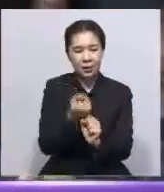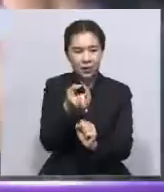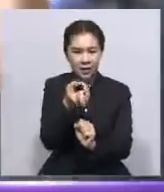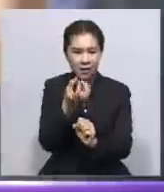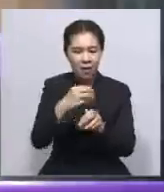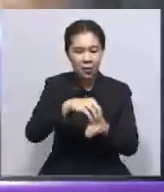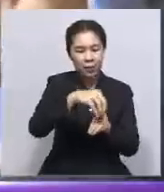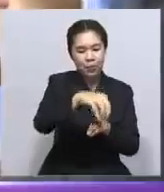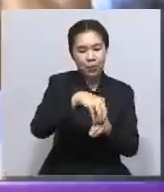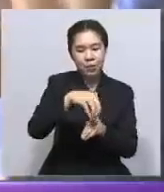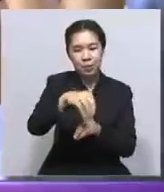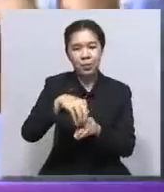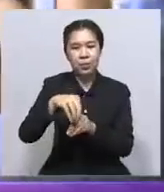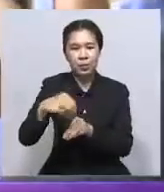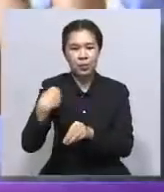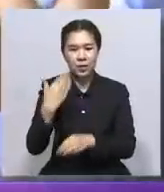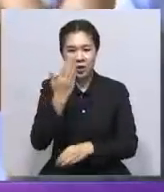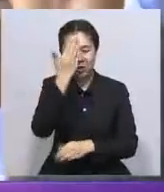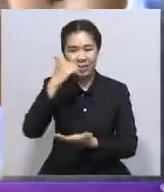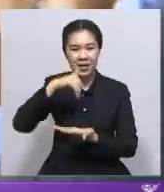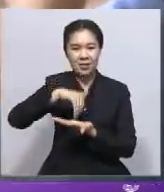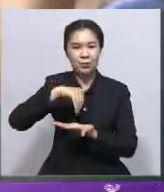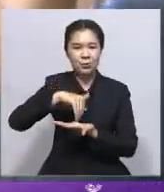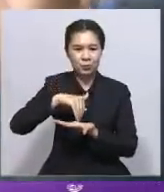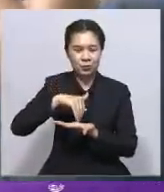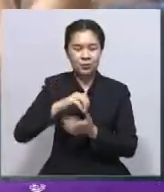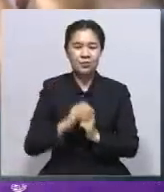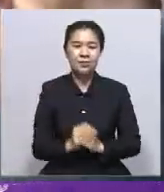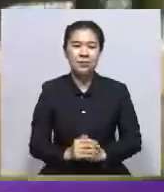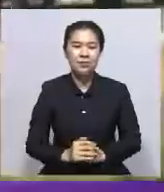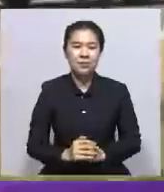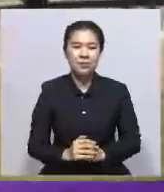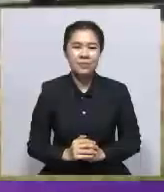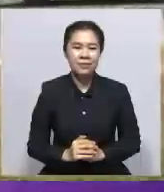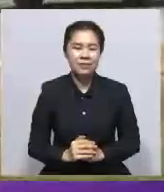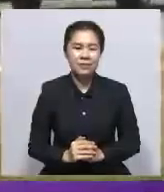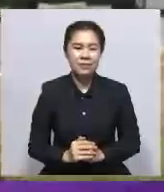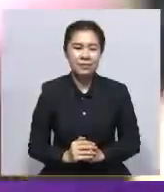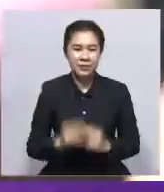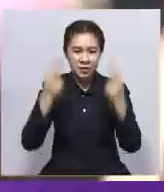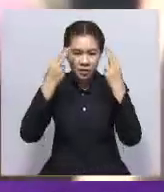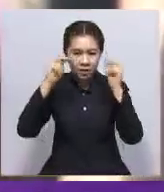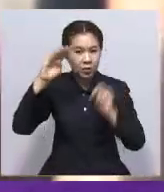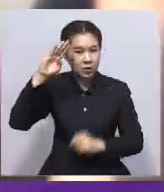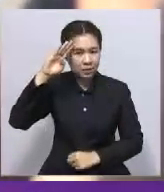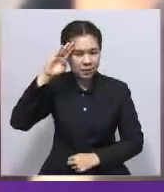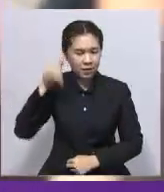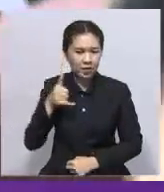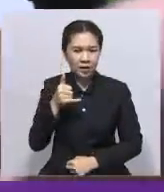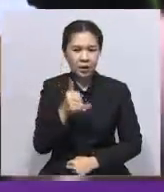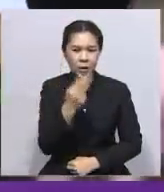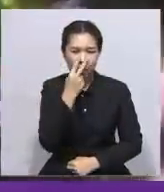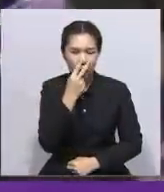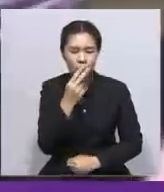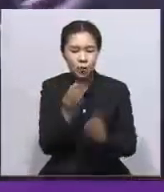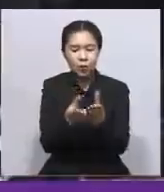ปลูกต้นจันทร์บริเวณด้านหน้าศูนย์การเรียนรู้อีกด้วยค่ะหลังจากนั้นนะคะนายกรัฐมนตรีนะคะได้เดินทางมายังที่ดินพ